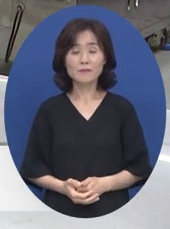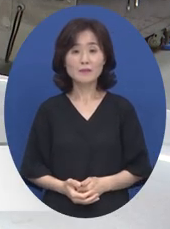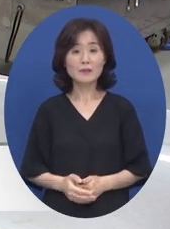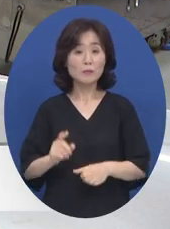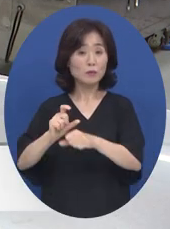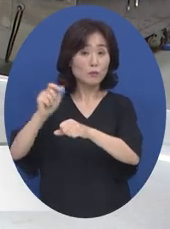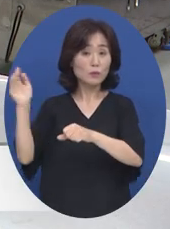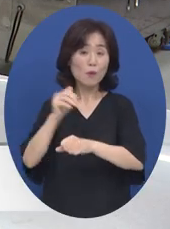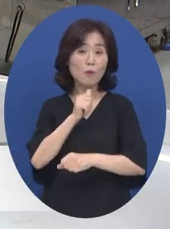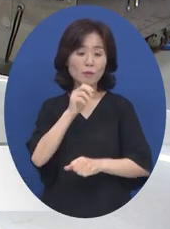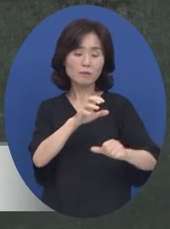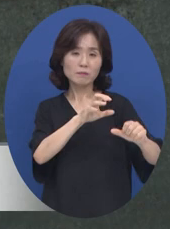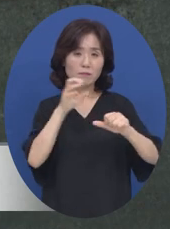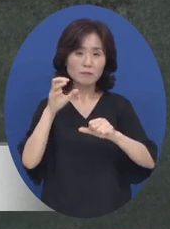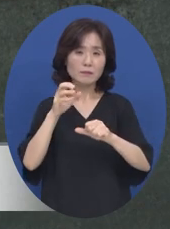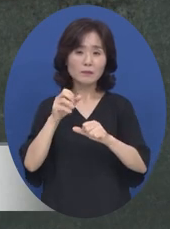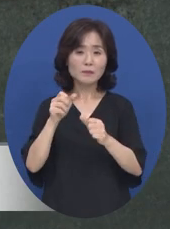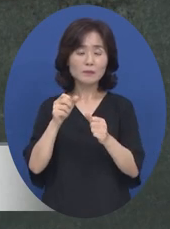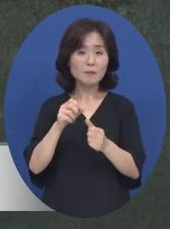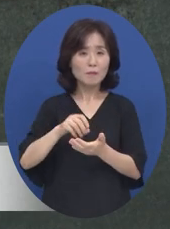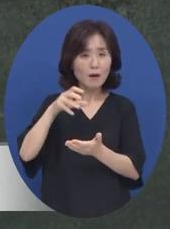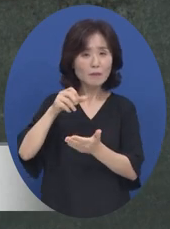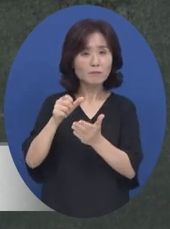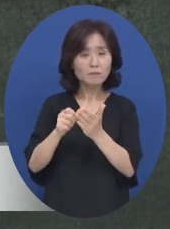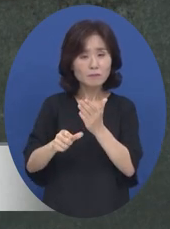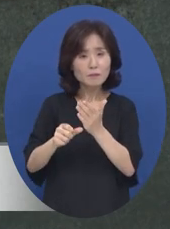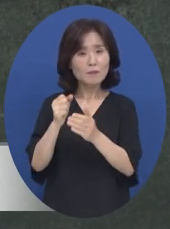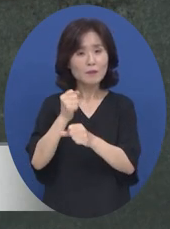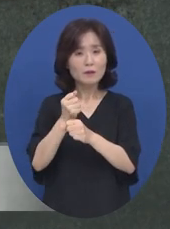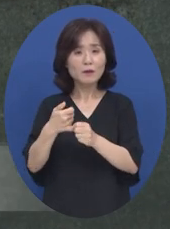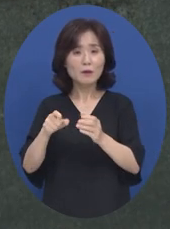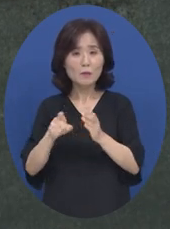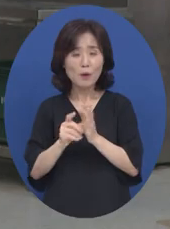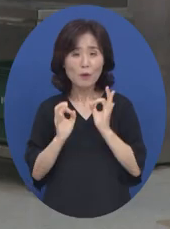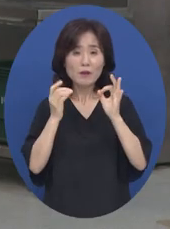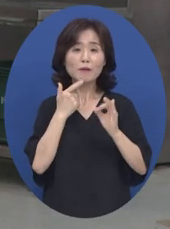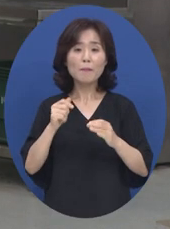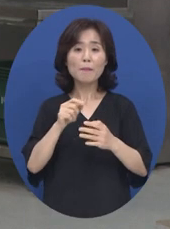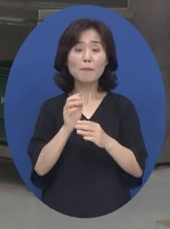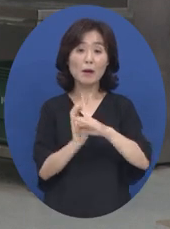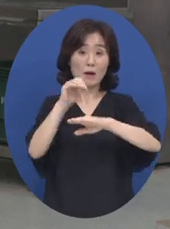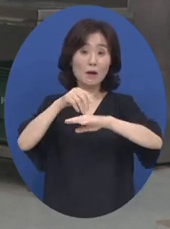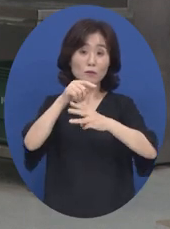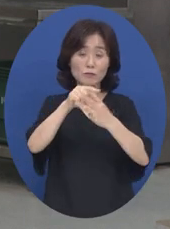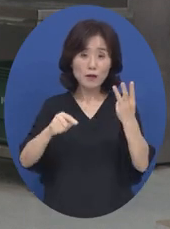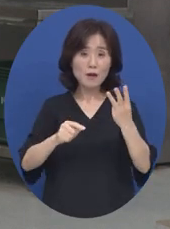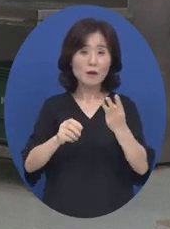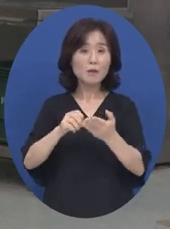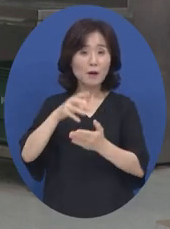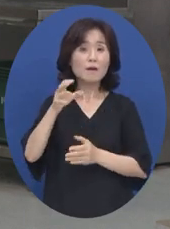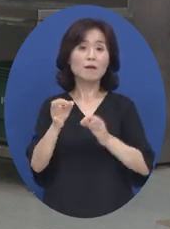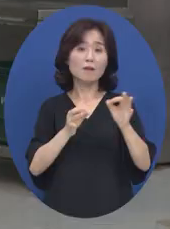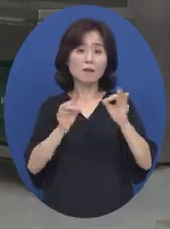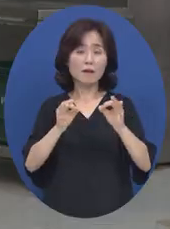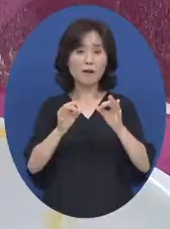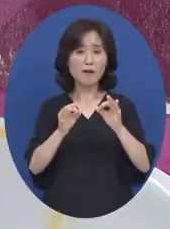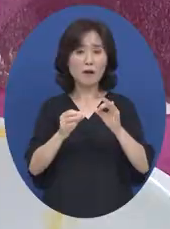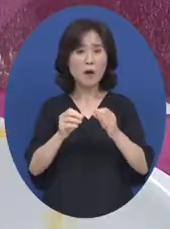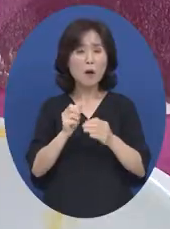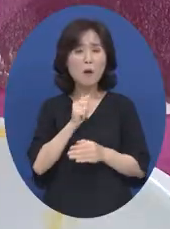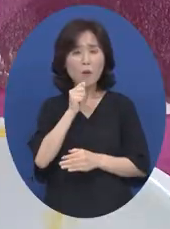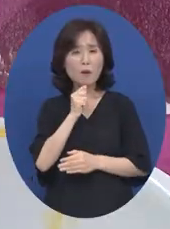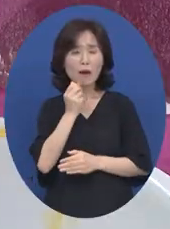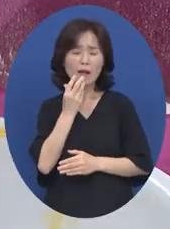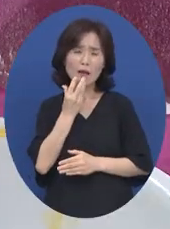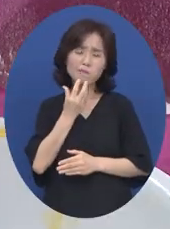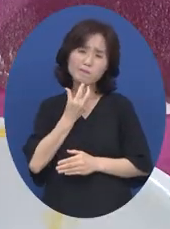15년 전부터 콩을 활용한 제품 출시에 힘써온 파주시의 한 제빵점. 콩 특유의 껄끄러운 식감 때문에 제품